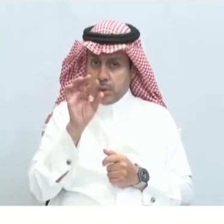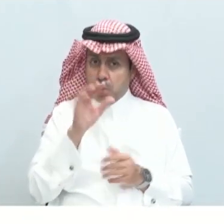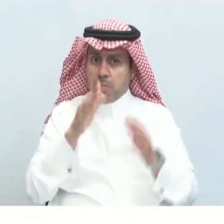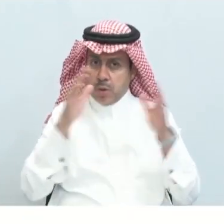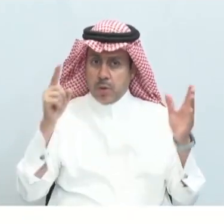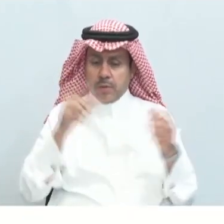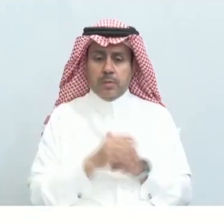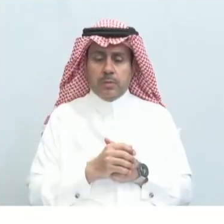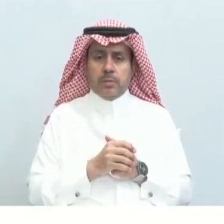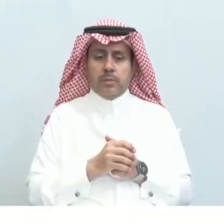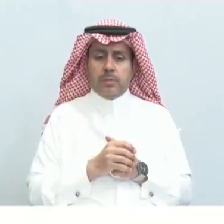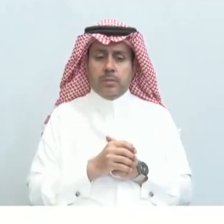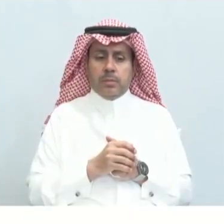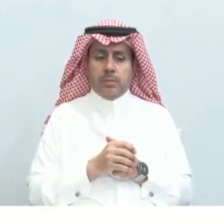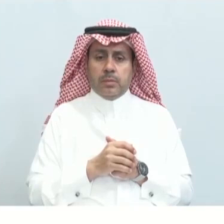فيكم